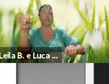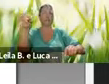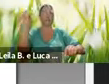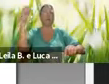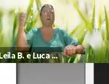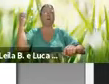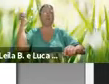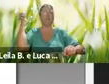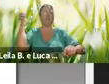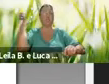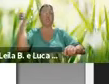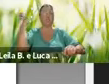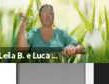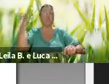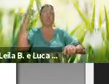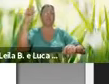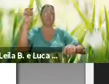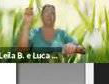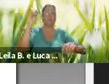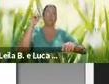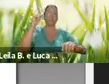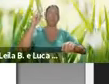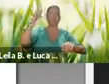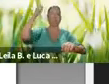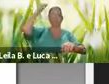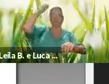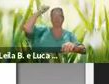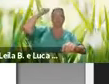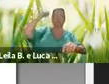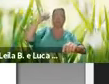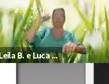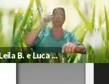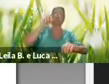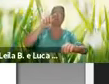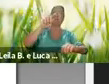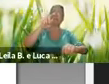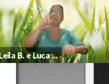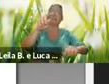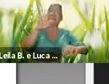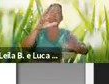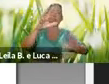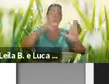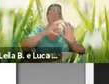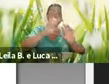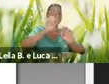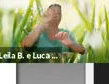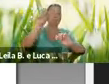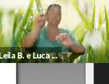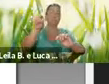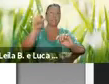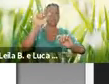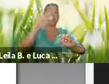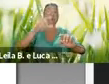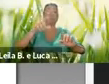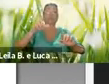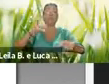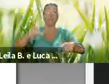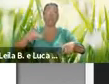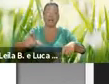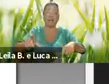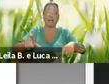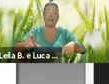volontà, coinvolge Raul Silva. Vuol dire, l'invenzione mentale di Clementino arriva condensando o pensiero e